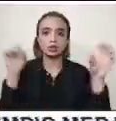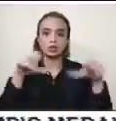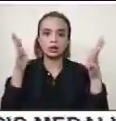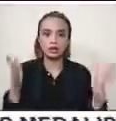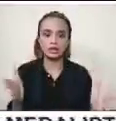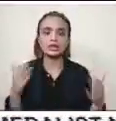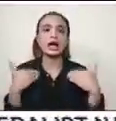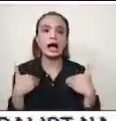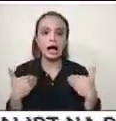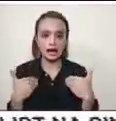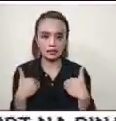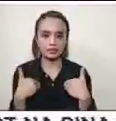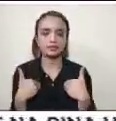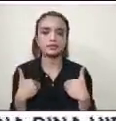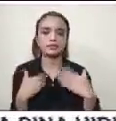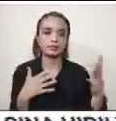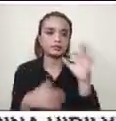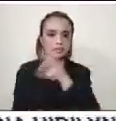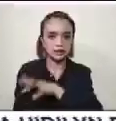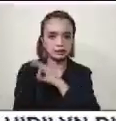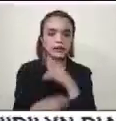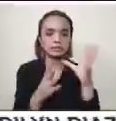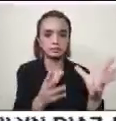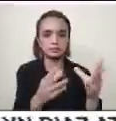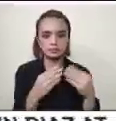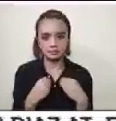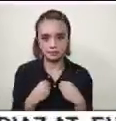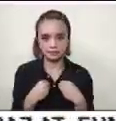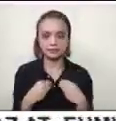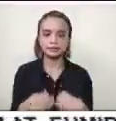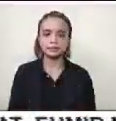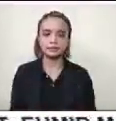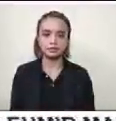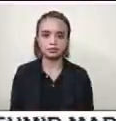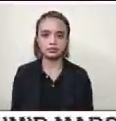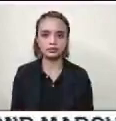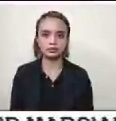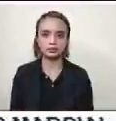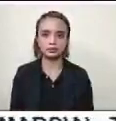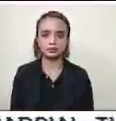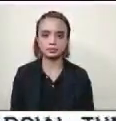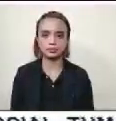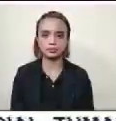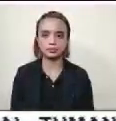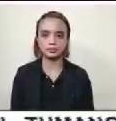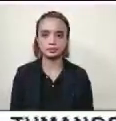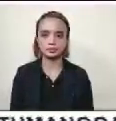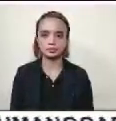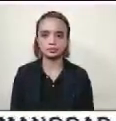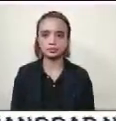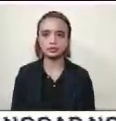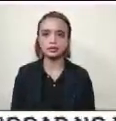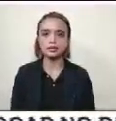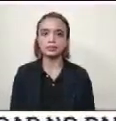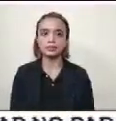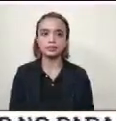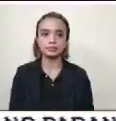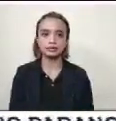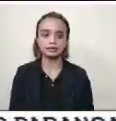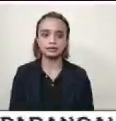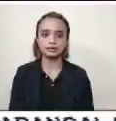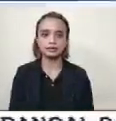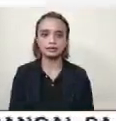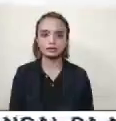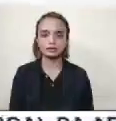Tuloy naman ang pagtaas ng bilang ng mga pasyenteng naka-recover sa COVID-19. Matapos gumaling